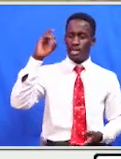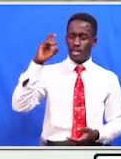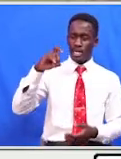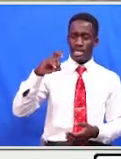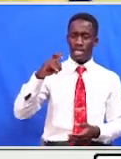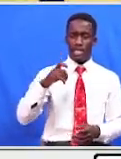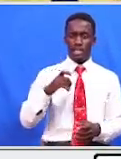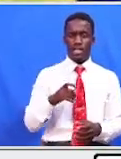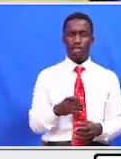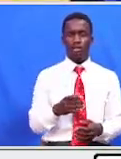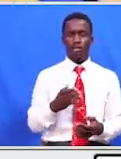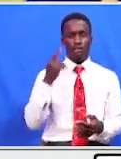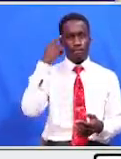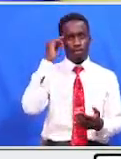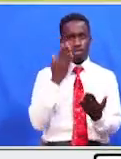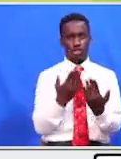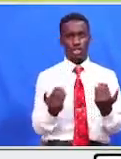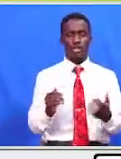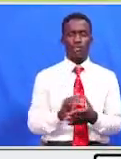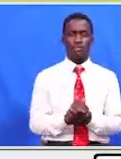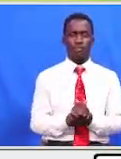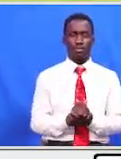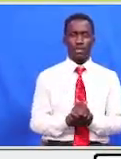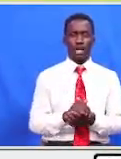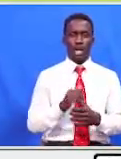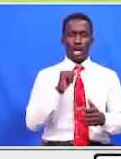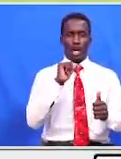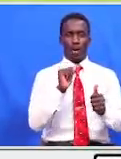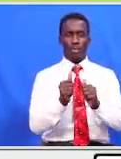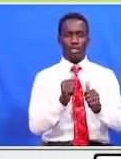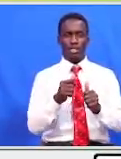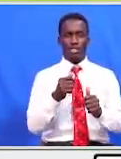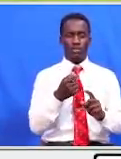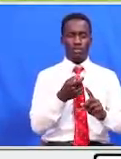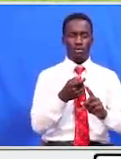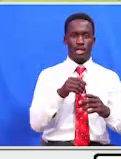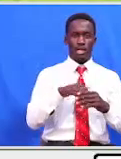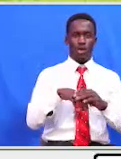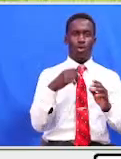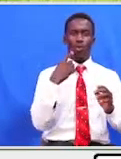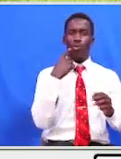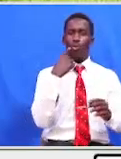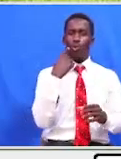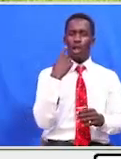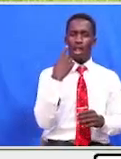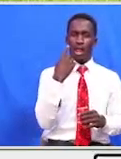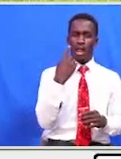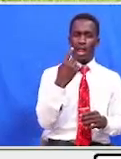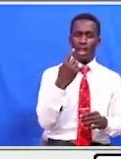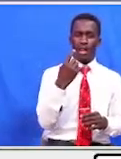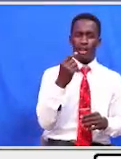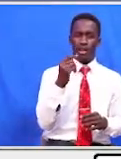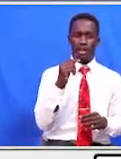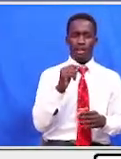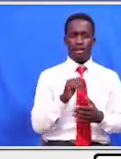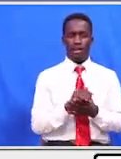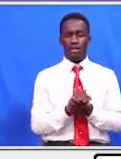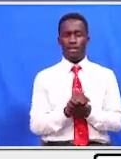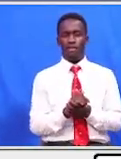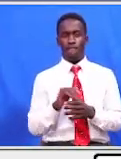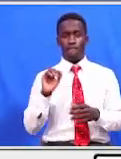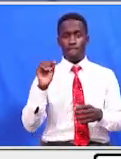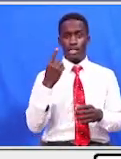kwa mwanafunzi. Wanariadha watakaomaliza katika nafasi za kwanza 100 kwenye kila kitengo watapokea shilingi